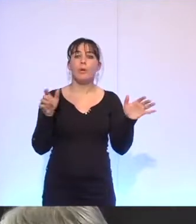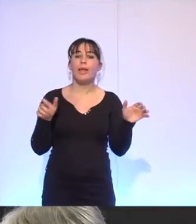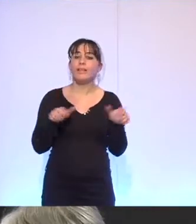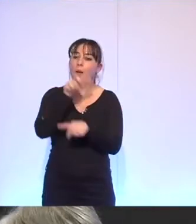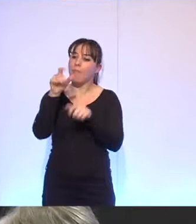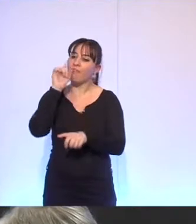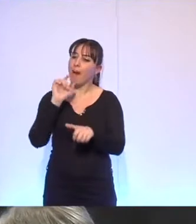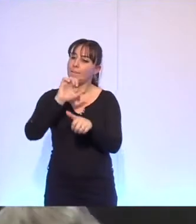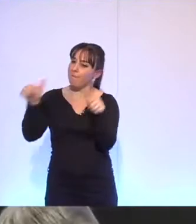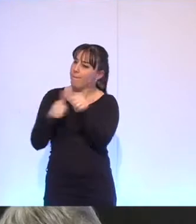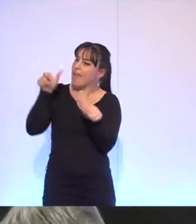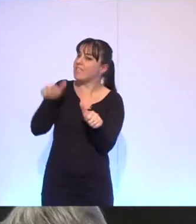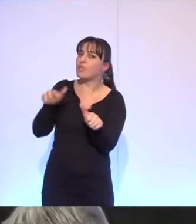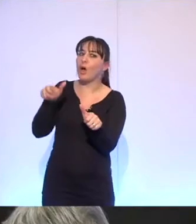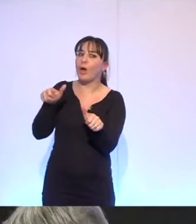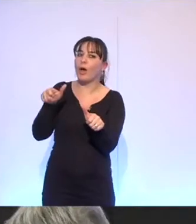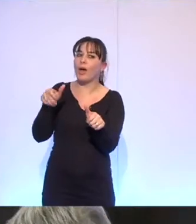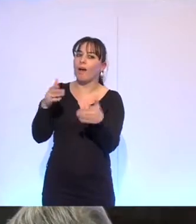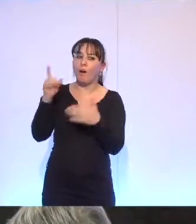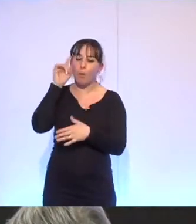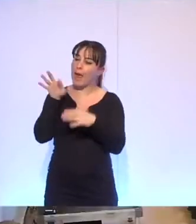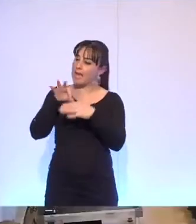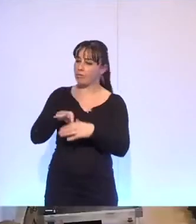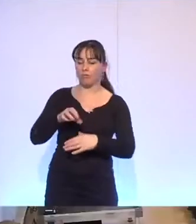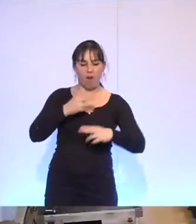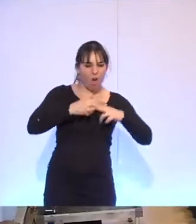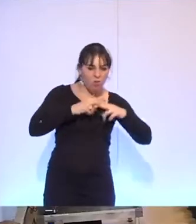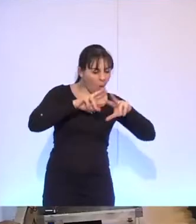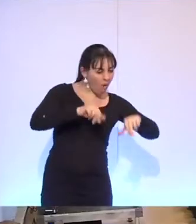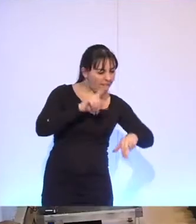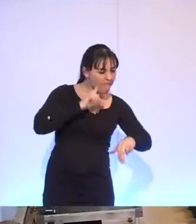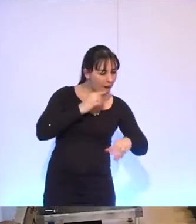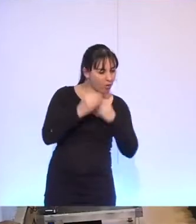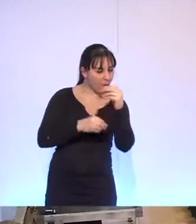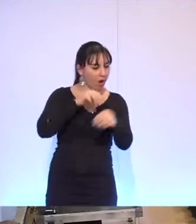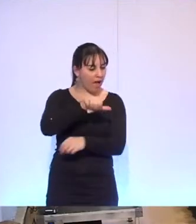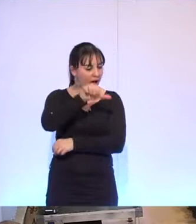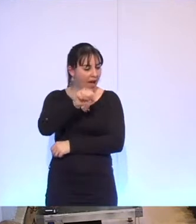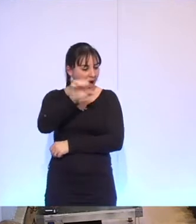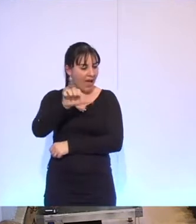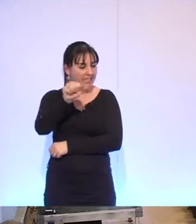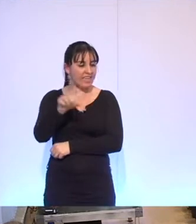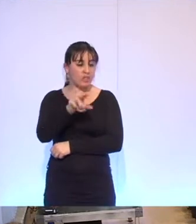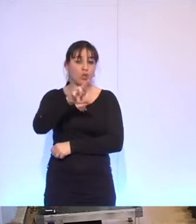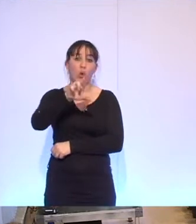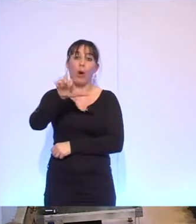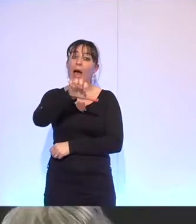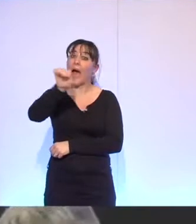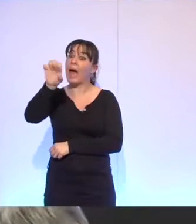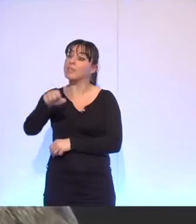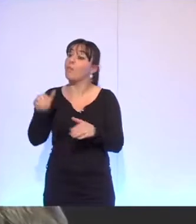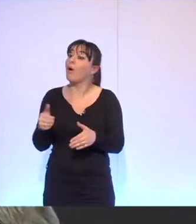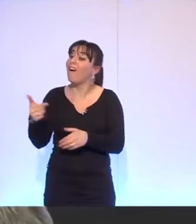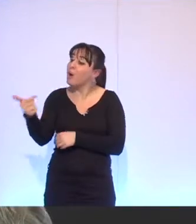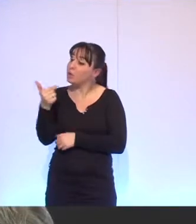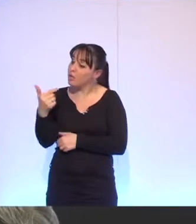assesseuses, puisqu'on a regardé pendant les élections qu'est-ce qu'il fallait dire pour assesseur et assesseuse, et on peut même dire assesseresse. Donc est-ce que